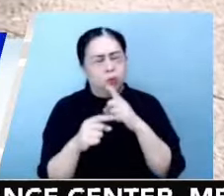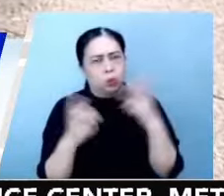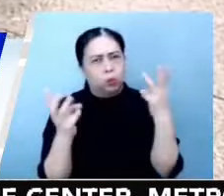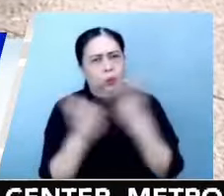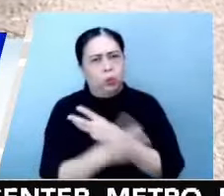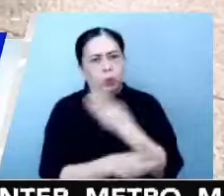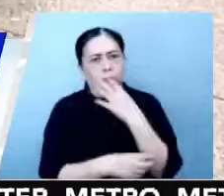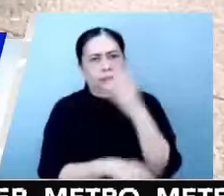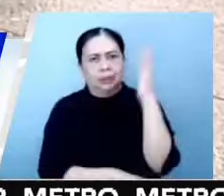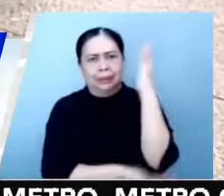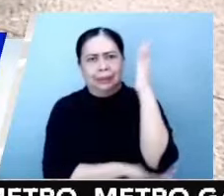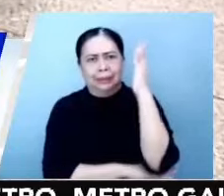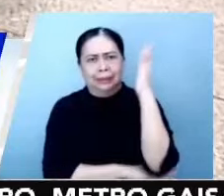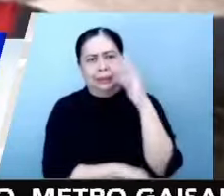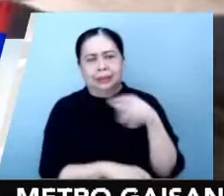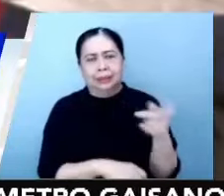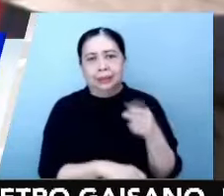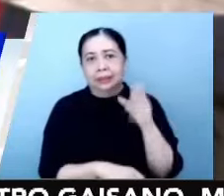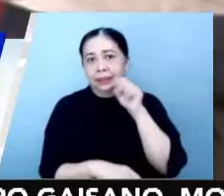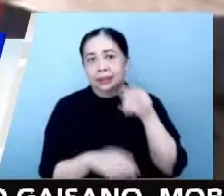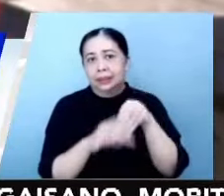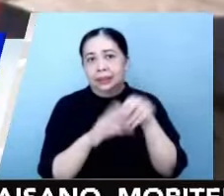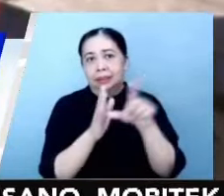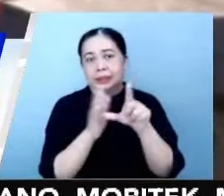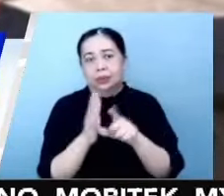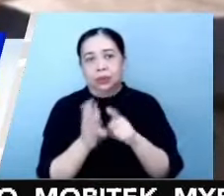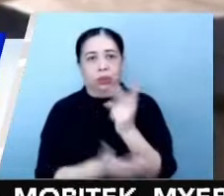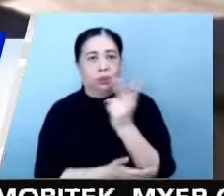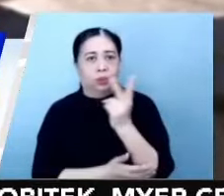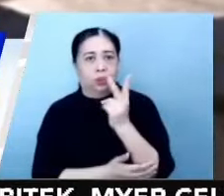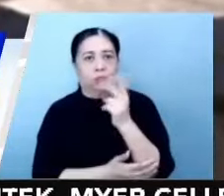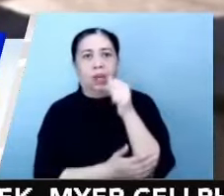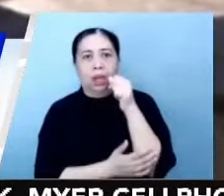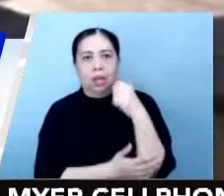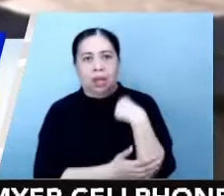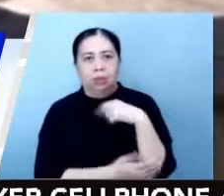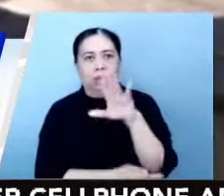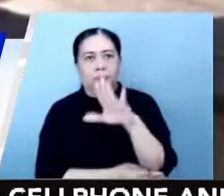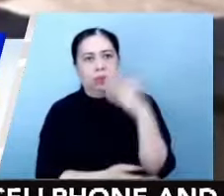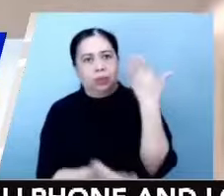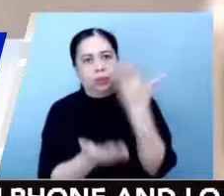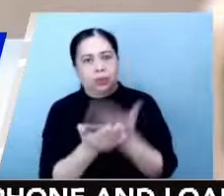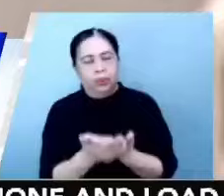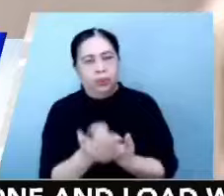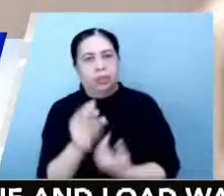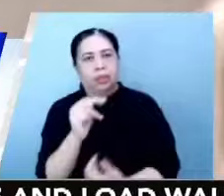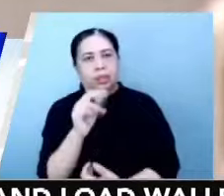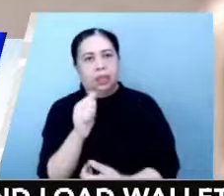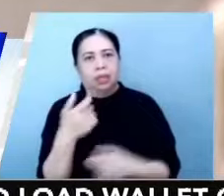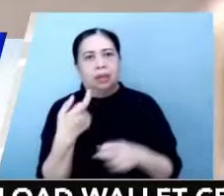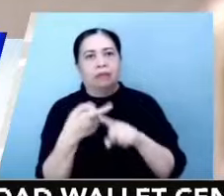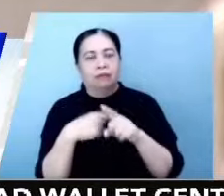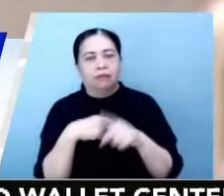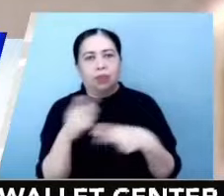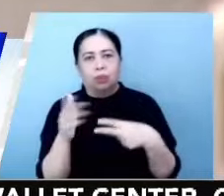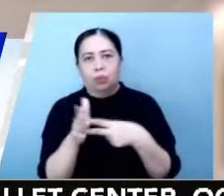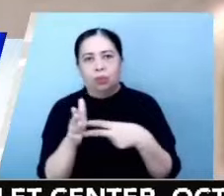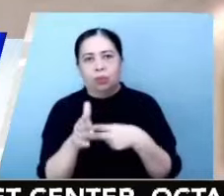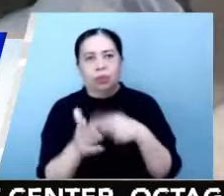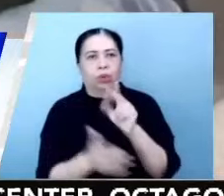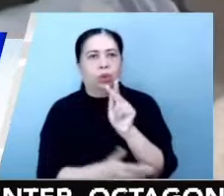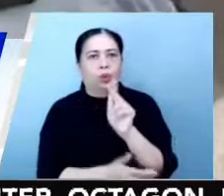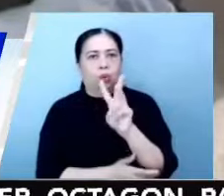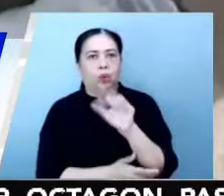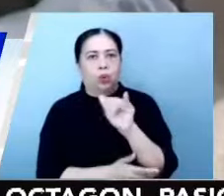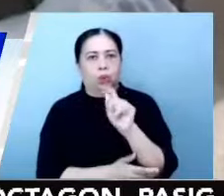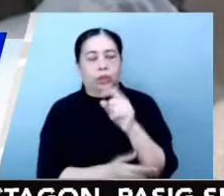Ang maghipag na OFW na ito, kahapon pa ng hapon dumating sa NAIA galing sa Kuwait. Pauwi raw sila ng probinsya para